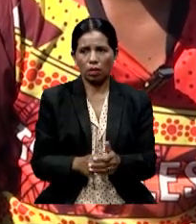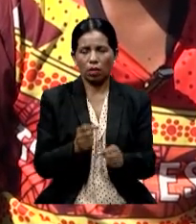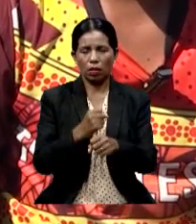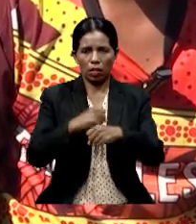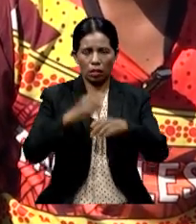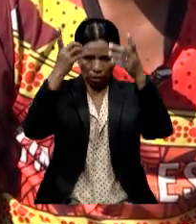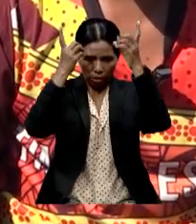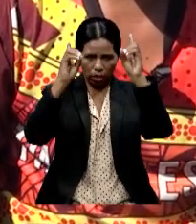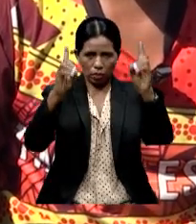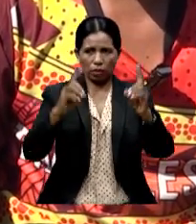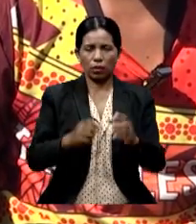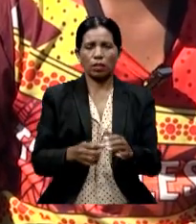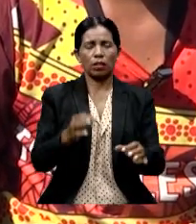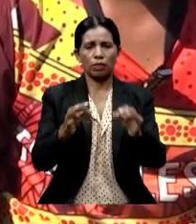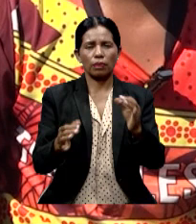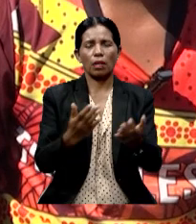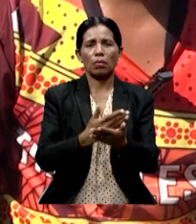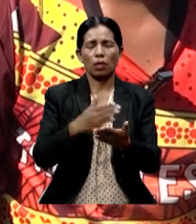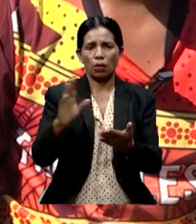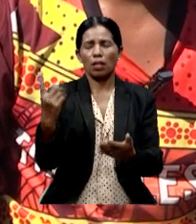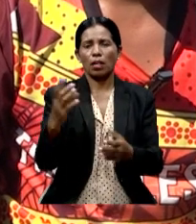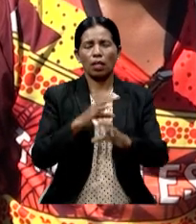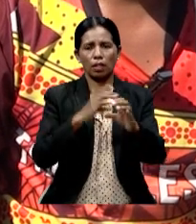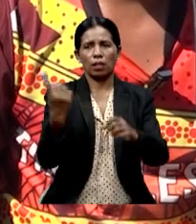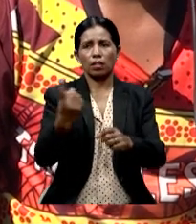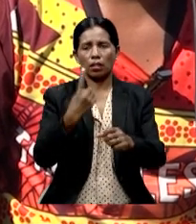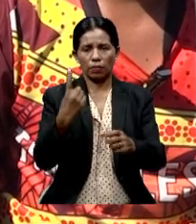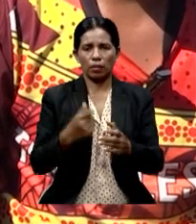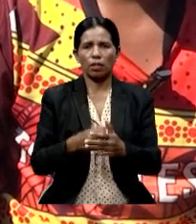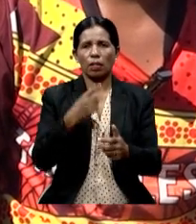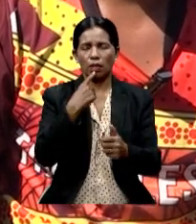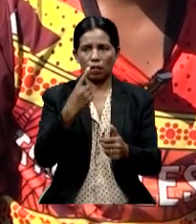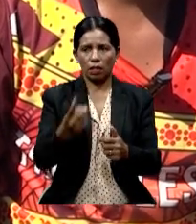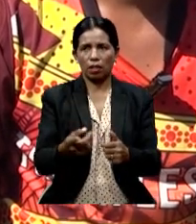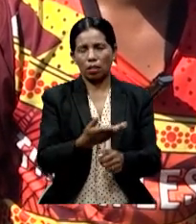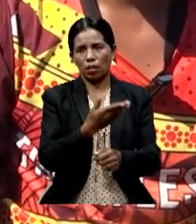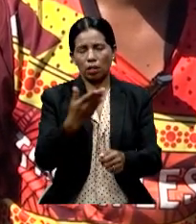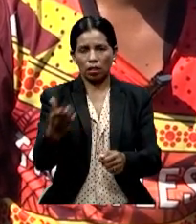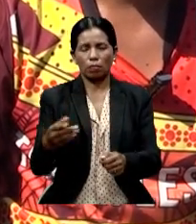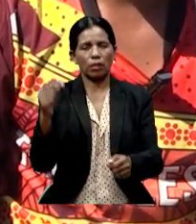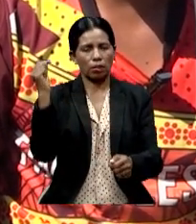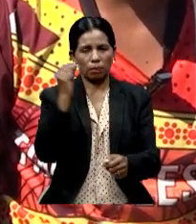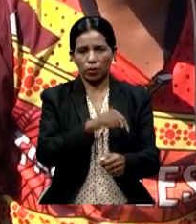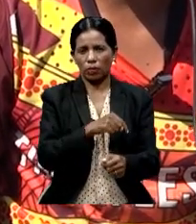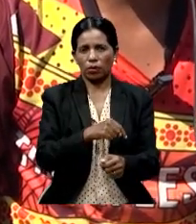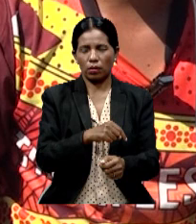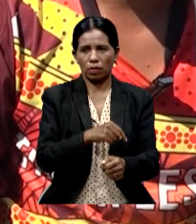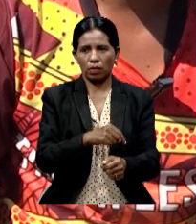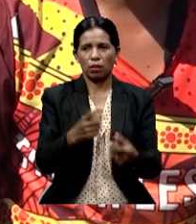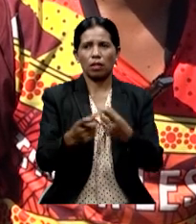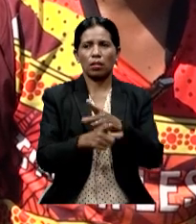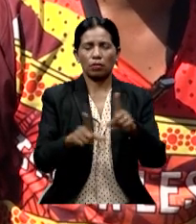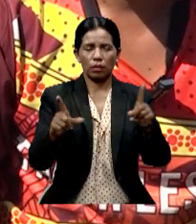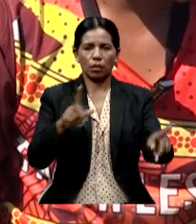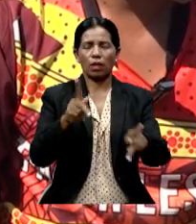decisão. Se imi sosa na fatin, ma considera katak ne imi traição ba libertação